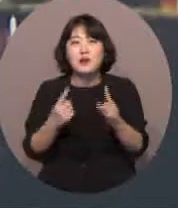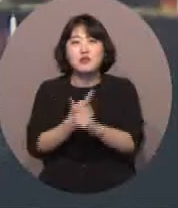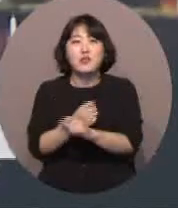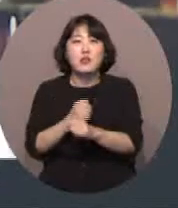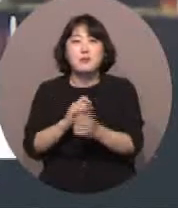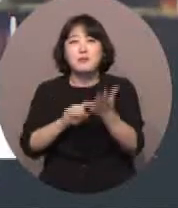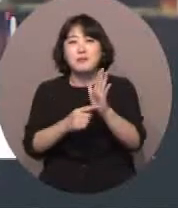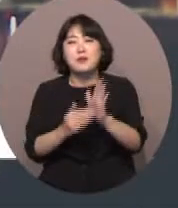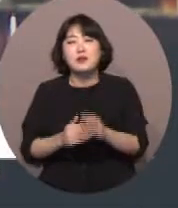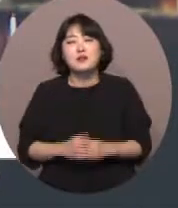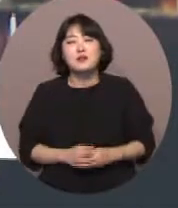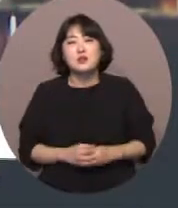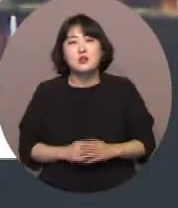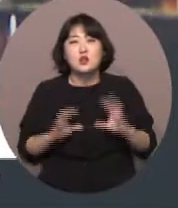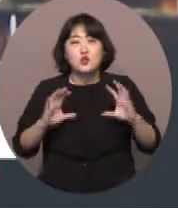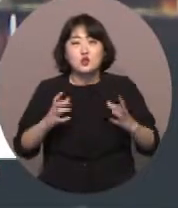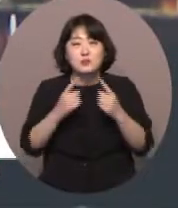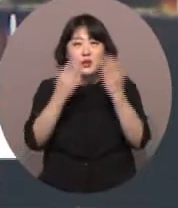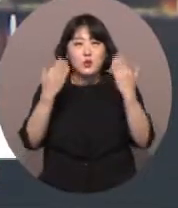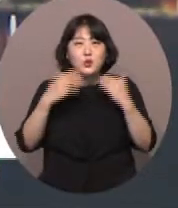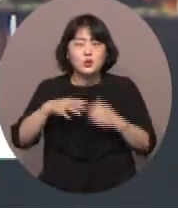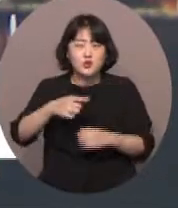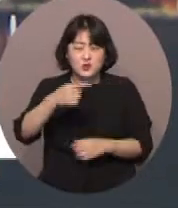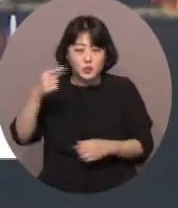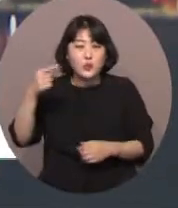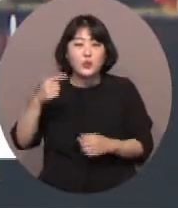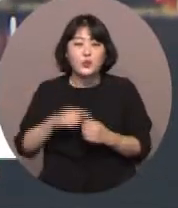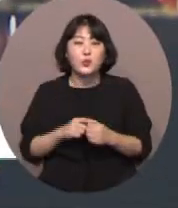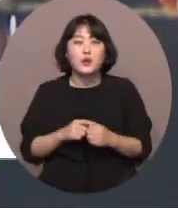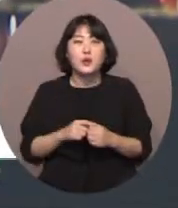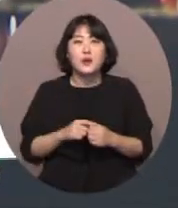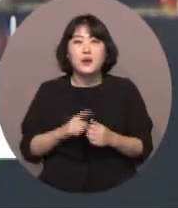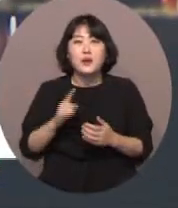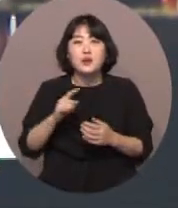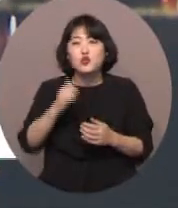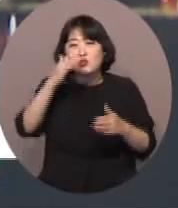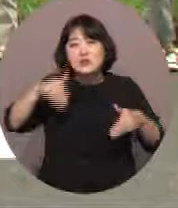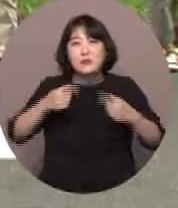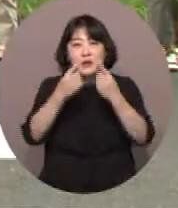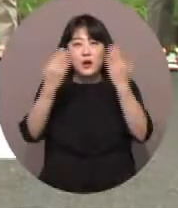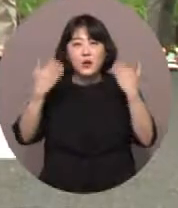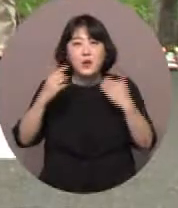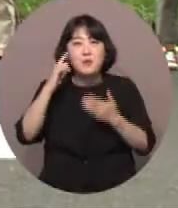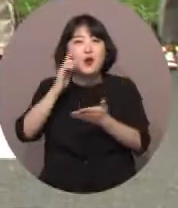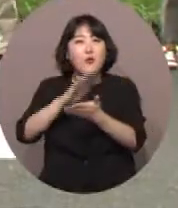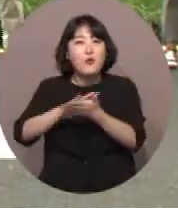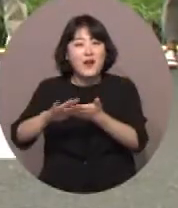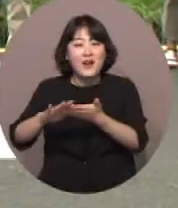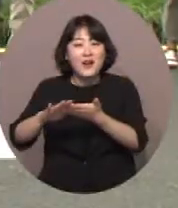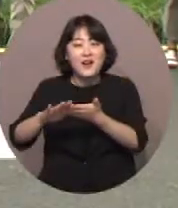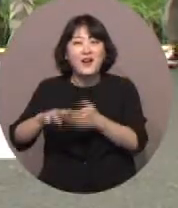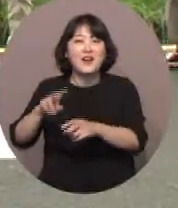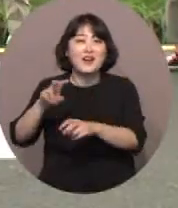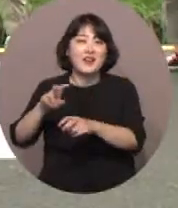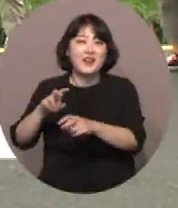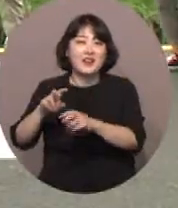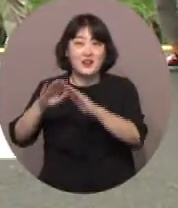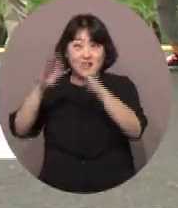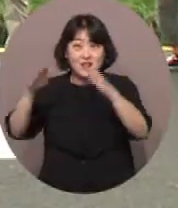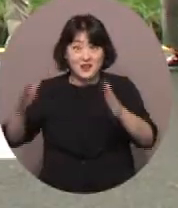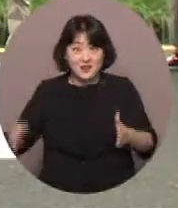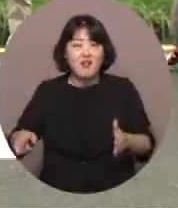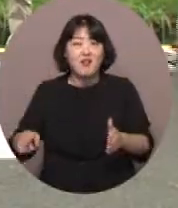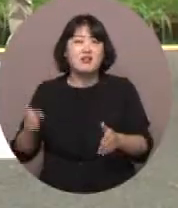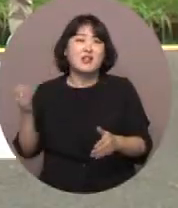국립대 최초로 충남대학교 에 설치된 평화의 소녀상 문제가 원점에서 채 돈이 될 전망입니다